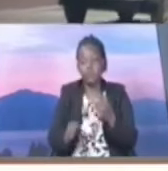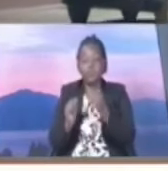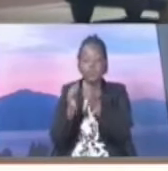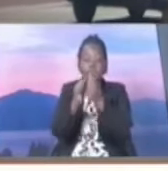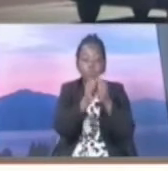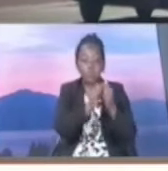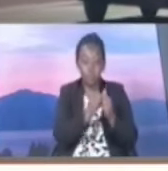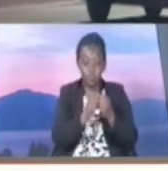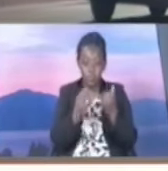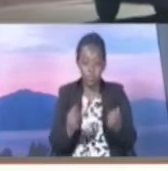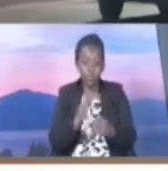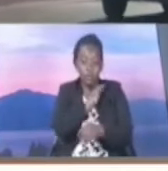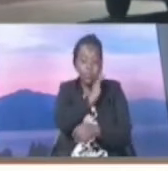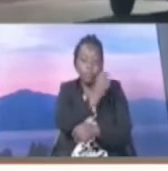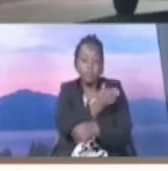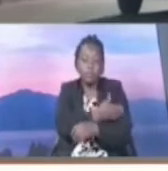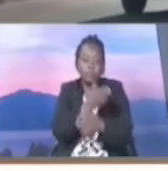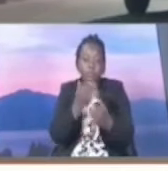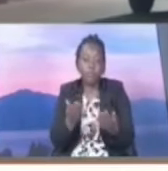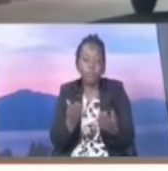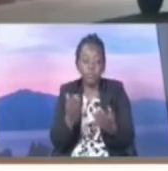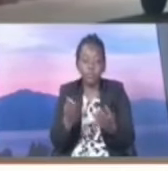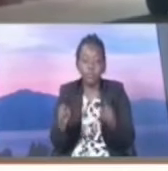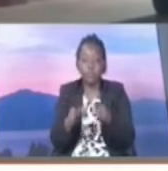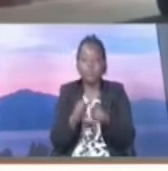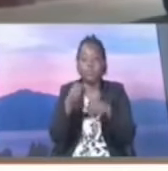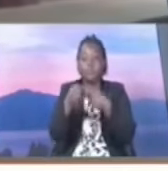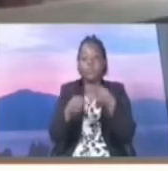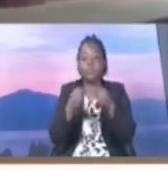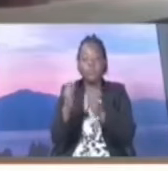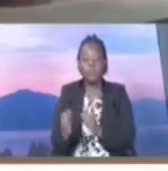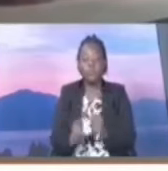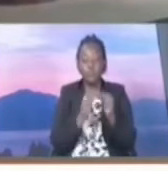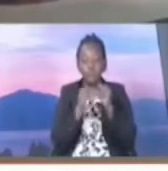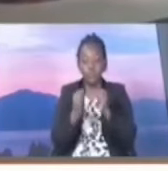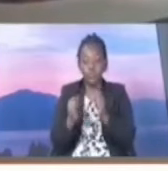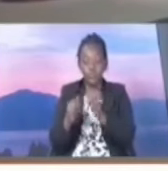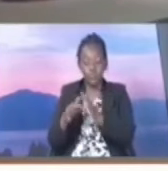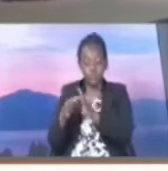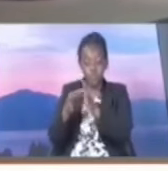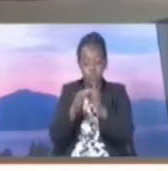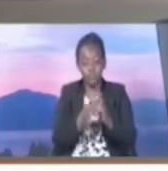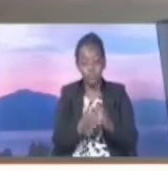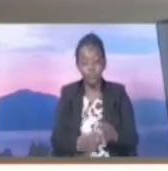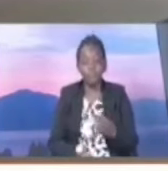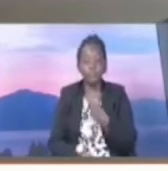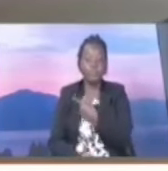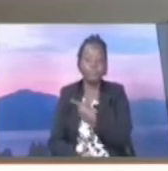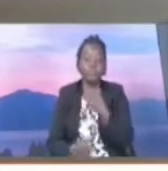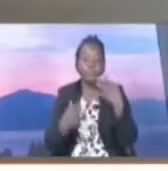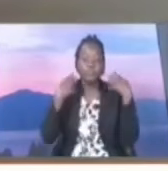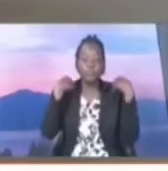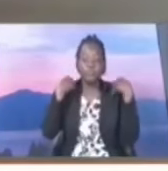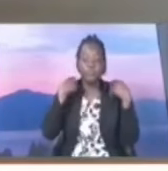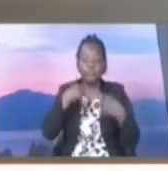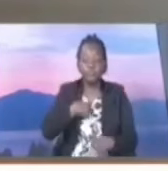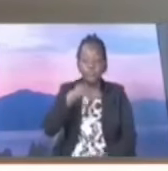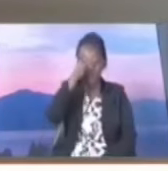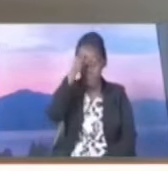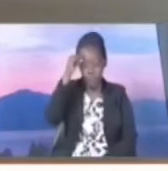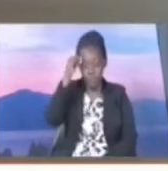bwaffe yemanyi ganna mulondo n'olwekyo tongere okunyweza obumu. Nze Sanyu Lobby na Mweruka mbadde ne mebo mulungi